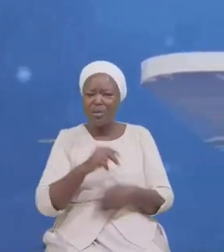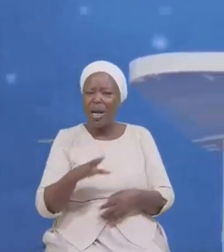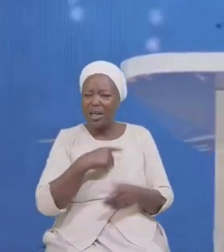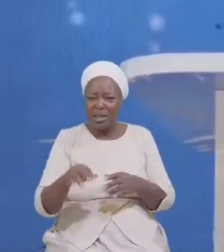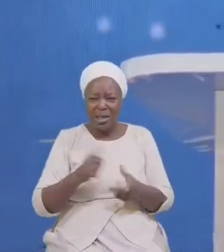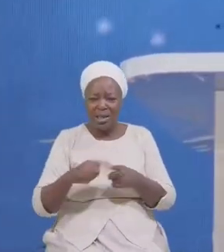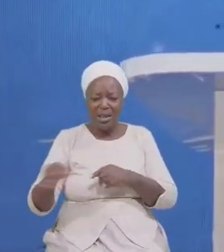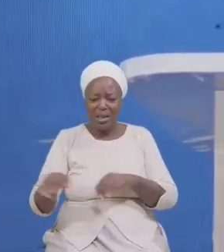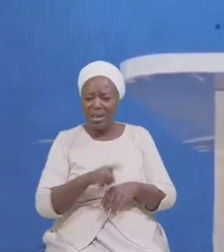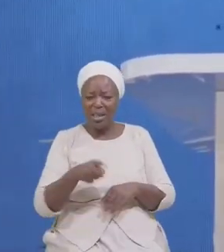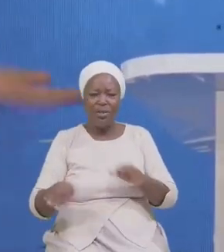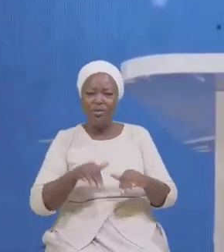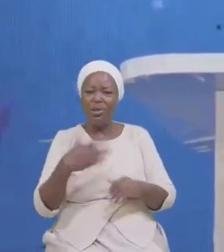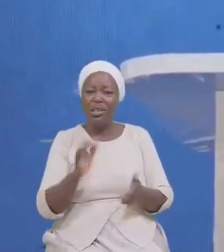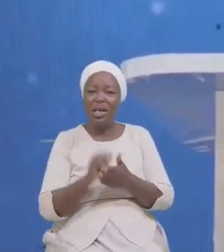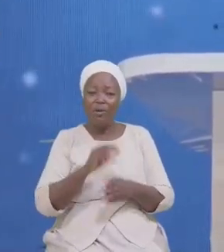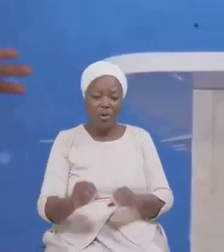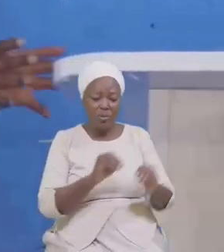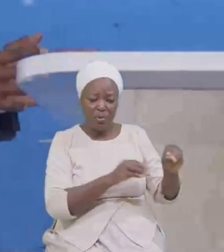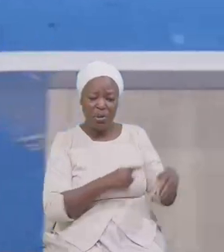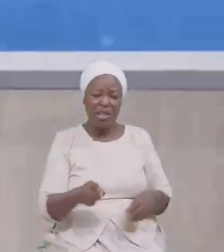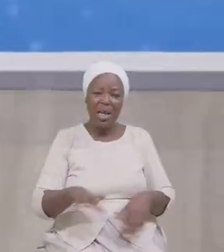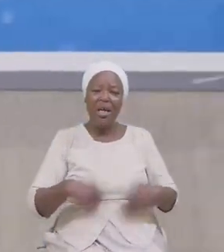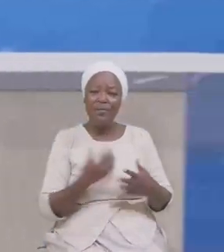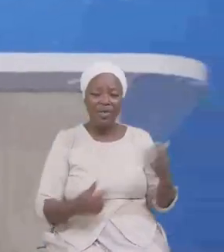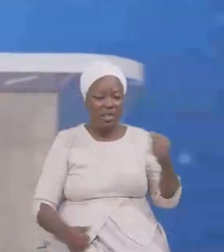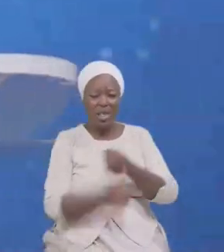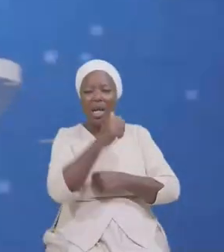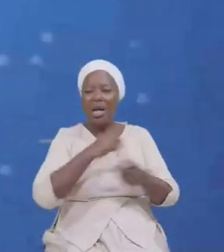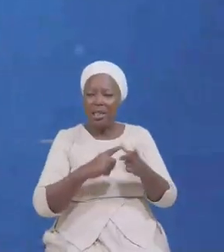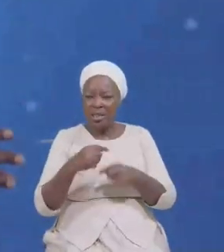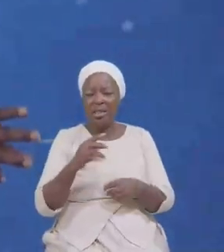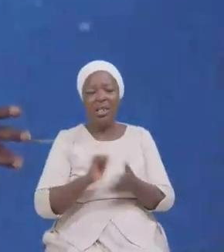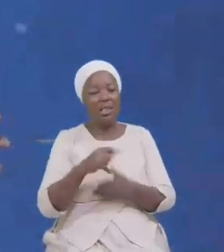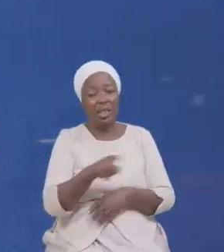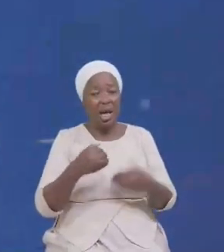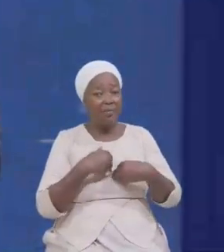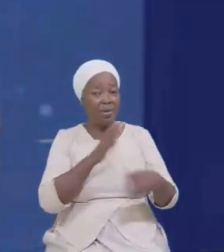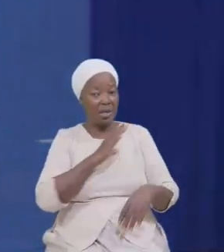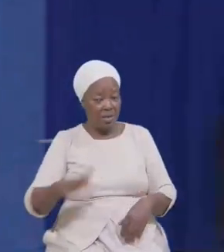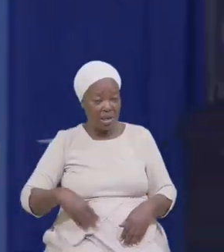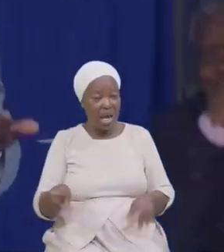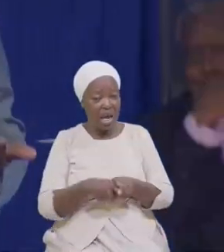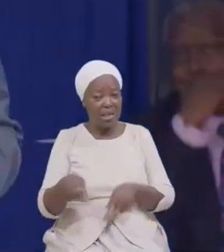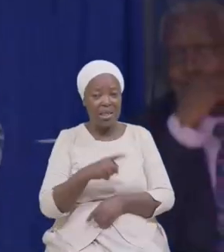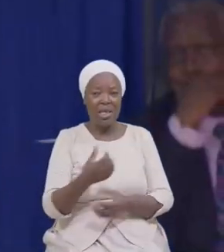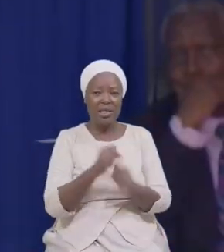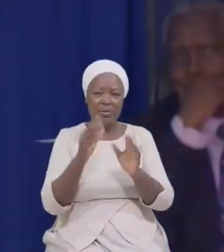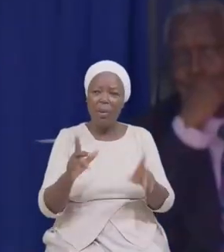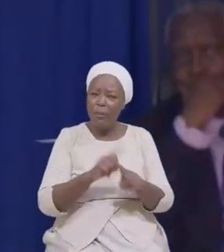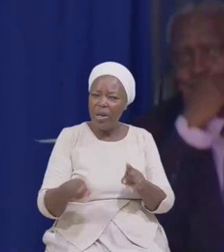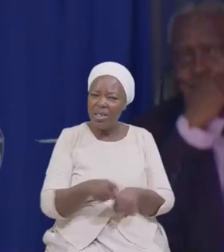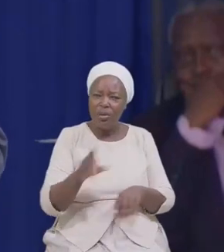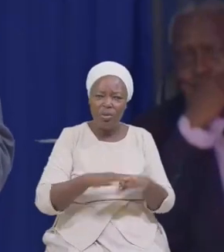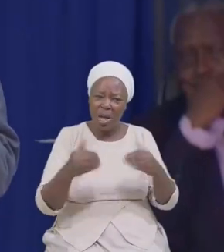destructrices. Ils font des choses qui vont causer des problèmes dans leur vie. Ils disent qu'ils ont Christ comme sauveur, mais ils ne